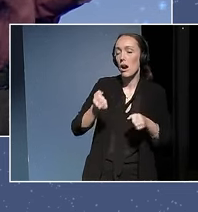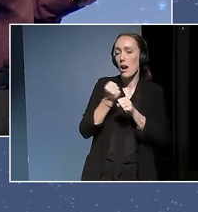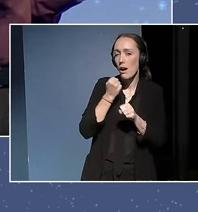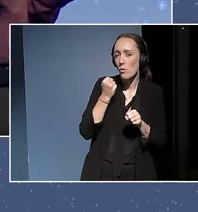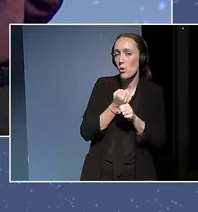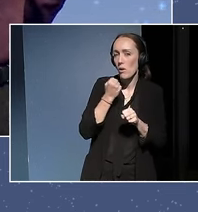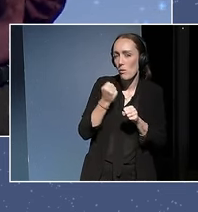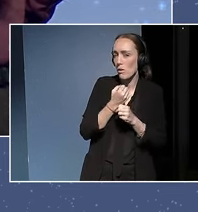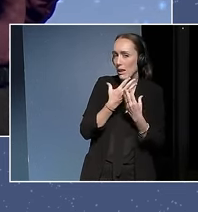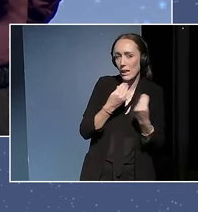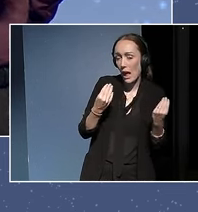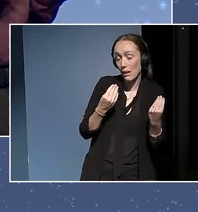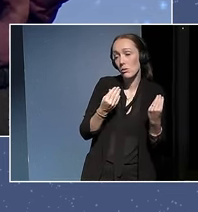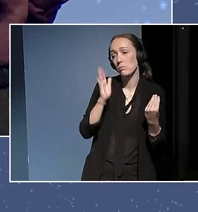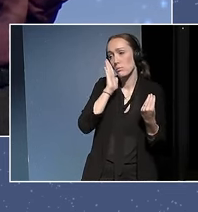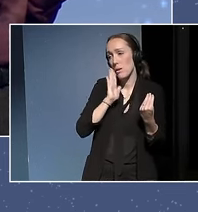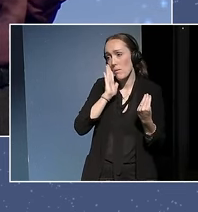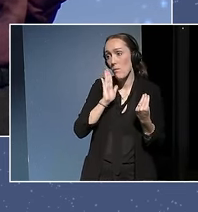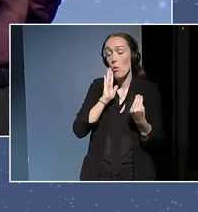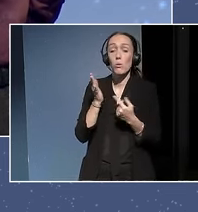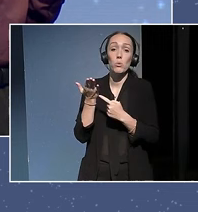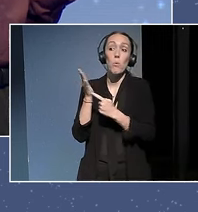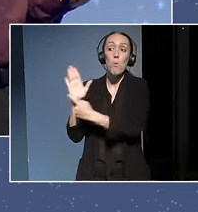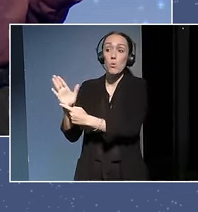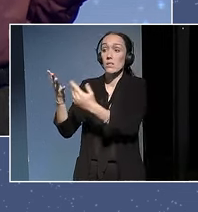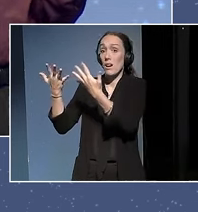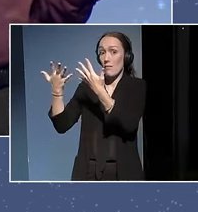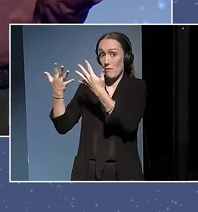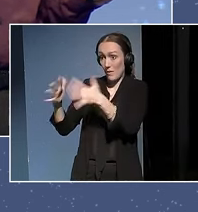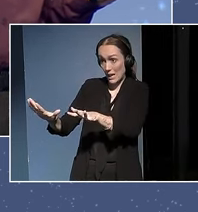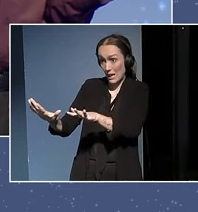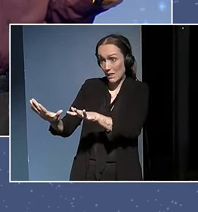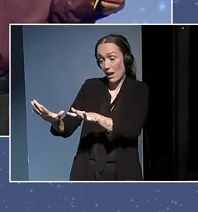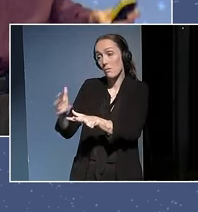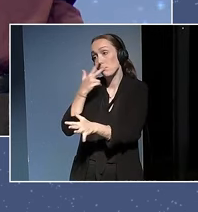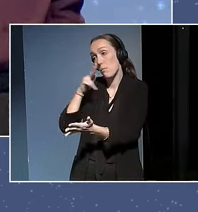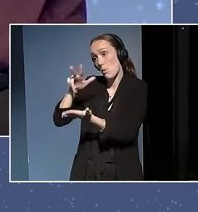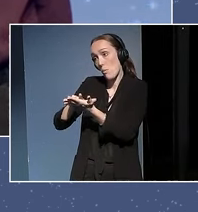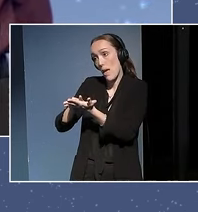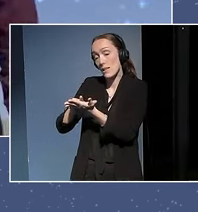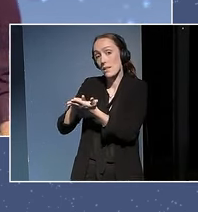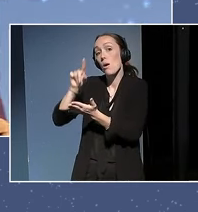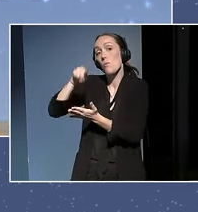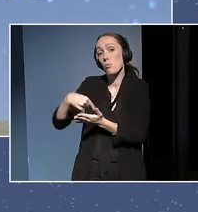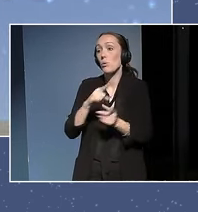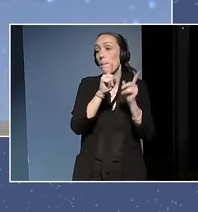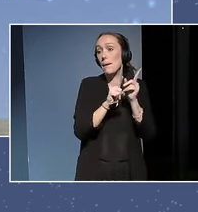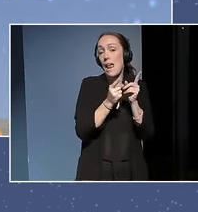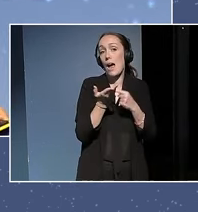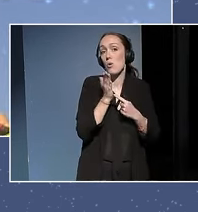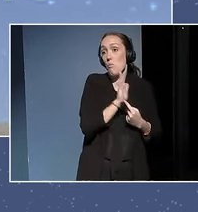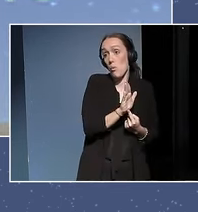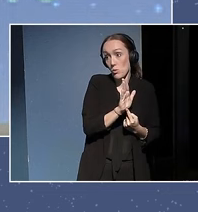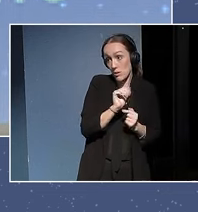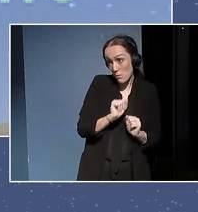dopo la mostra di Washington ci fate fare una mostra a Milano perché Perché il 2015 è l'anno